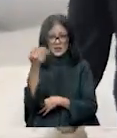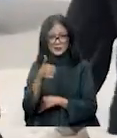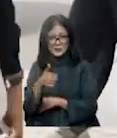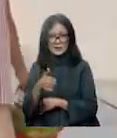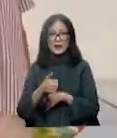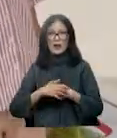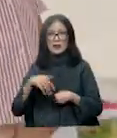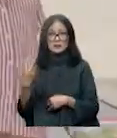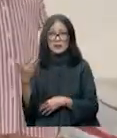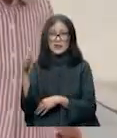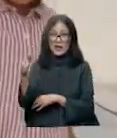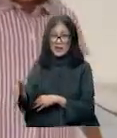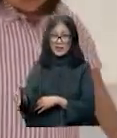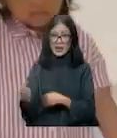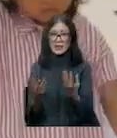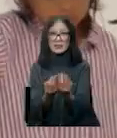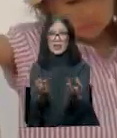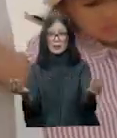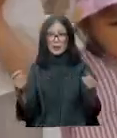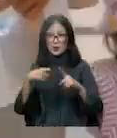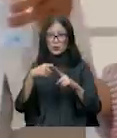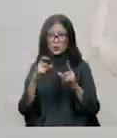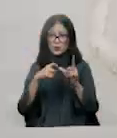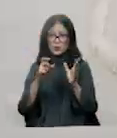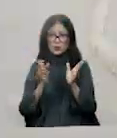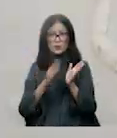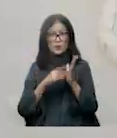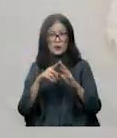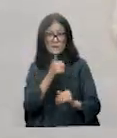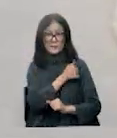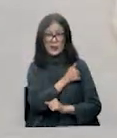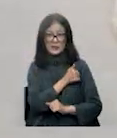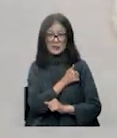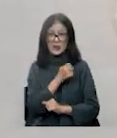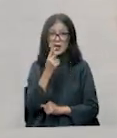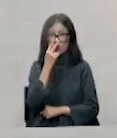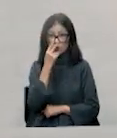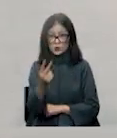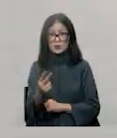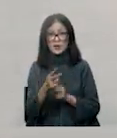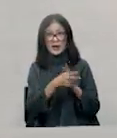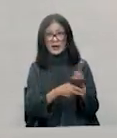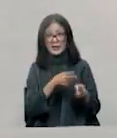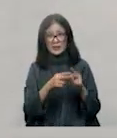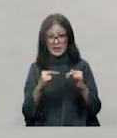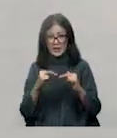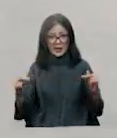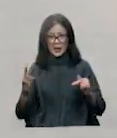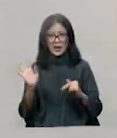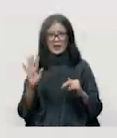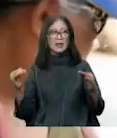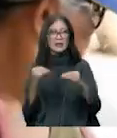Plaza Seremoni dan Taman Kusuma Bangsa. Warga juga bisa melihat kereta tanpa rel yang menjadi transportasi utama di